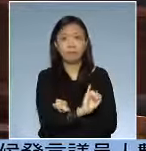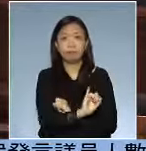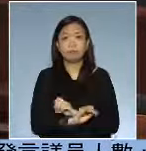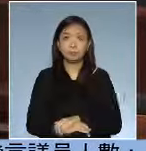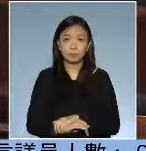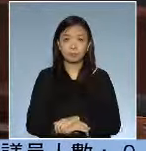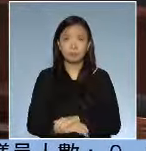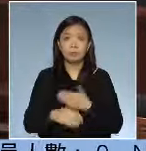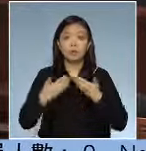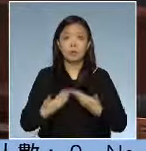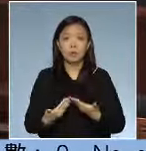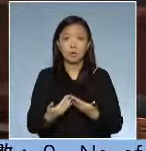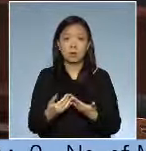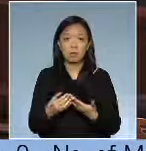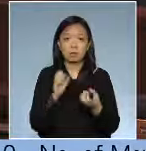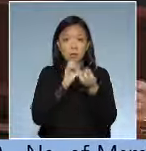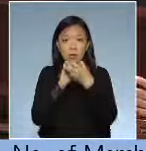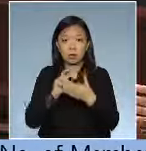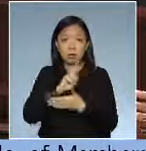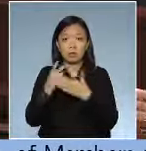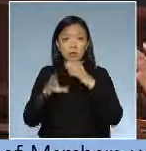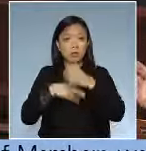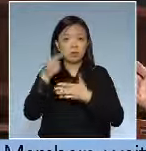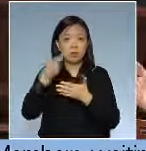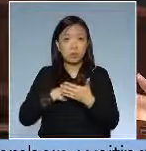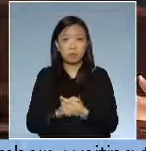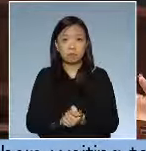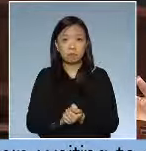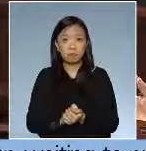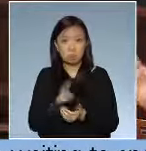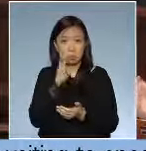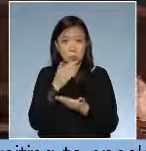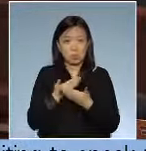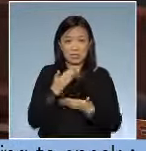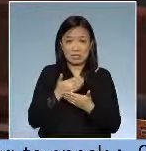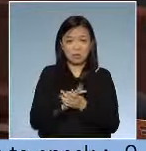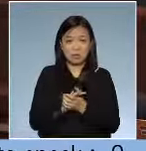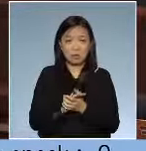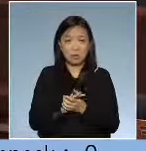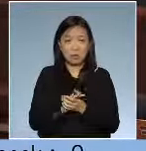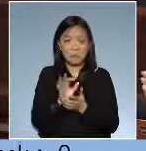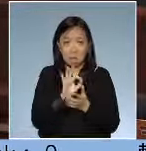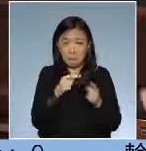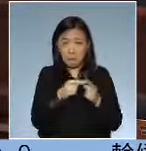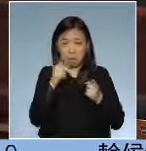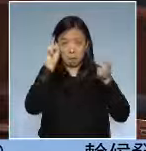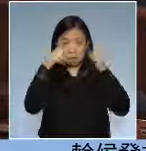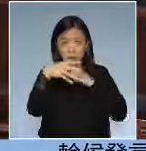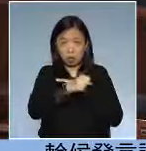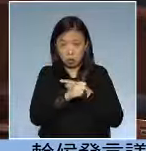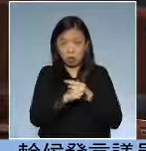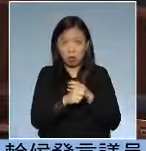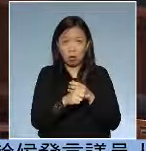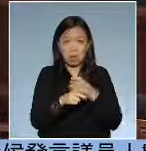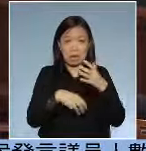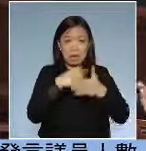今日我哋講修改議事規則，如果唔係有人喺議會裏面濫用議事規則，瘋狂拉布，